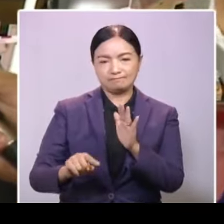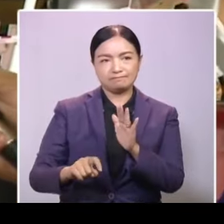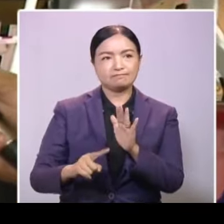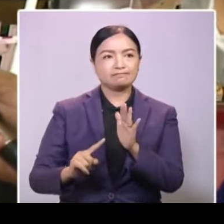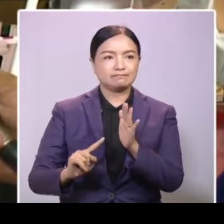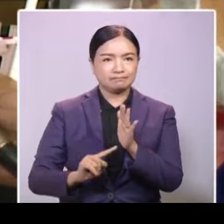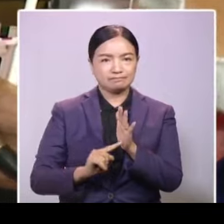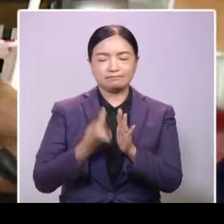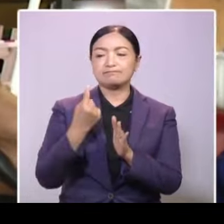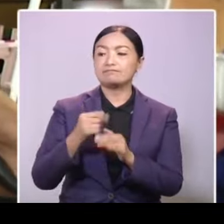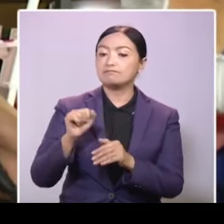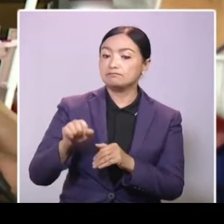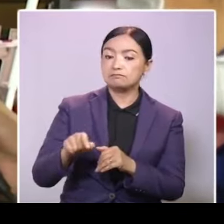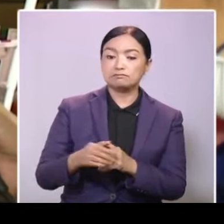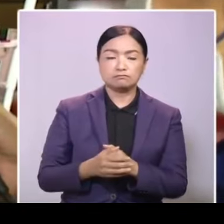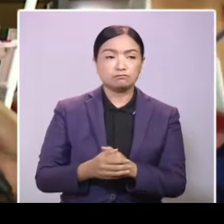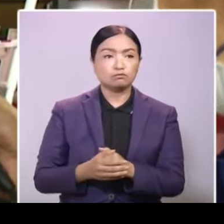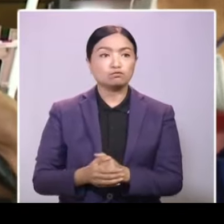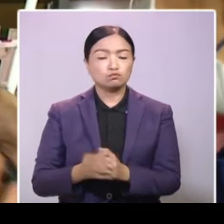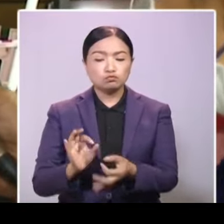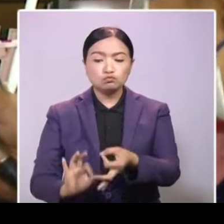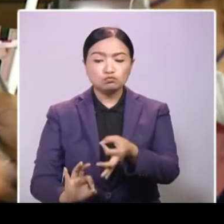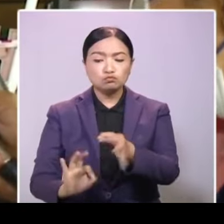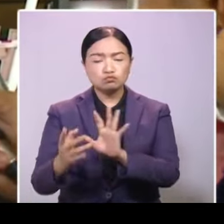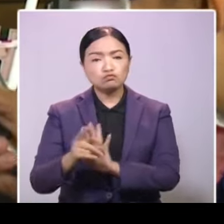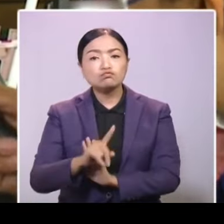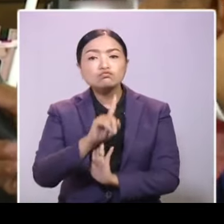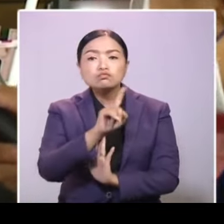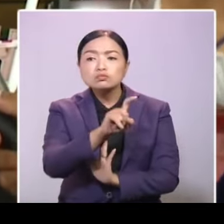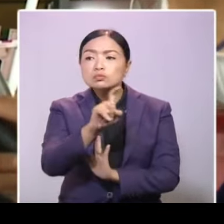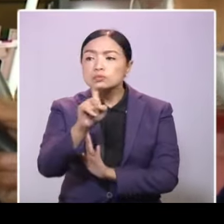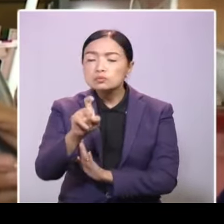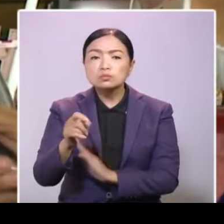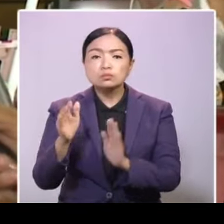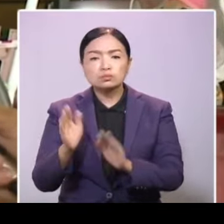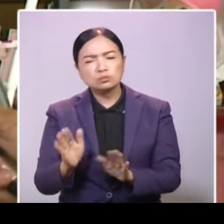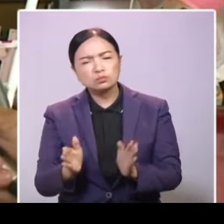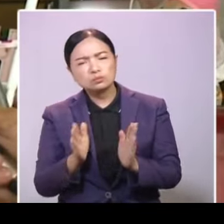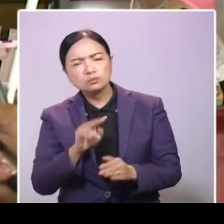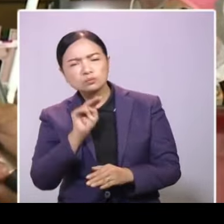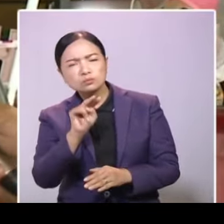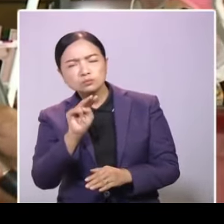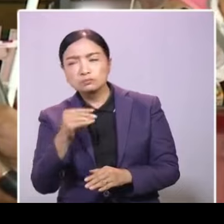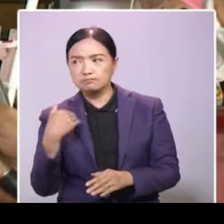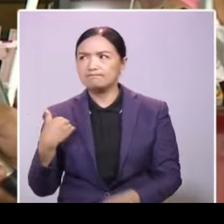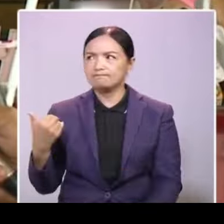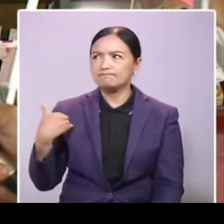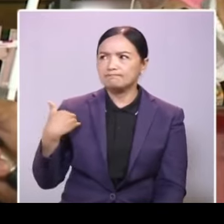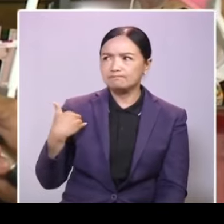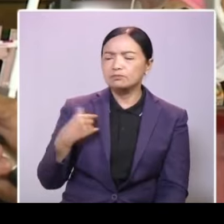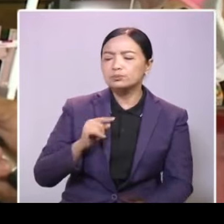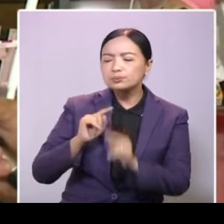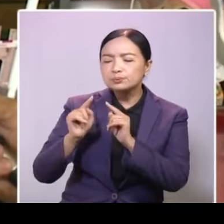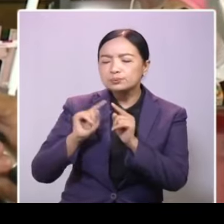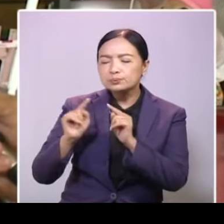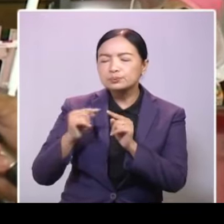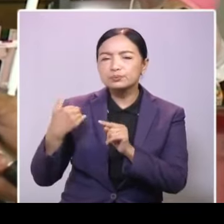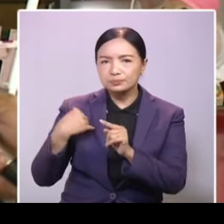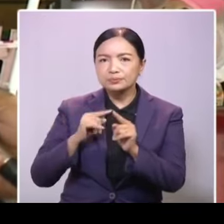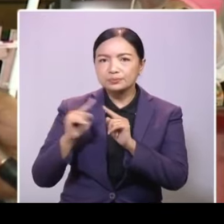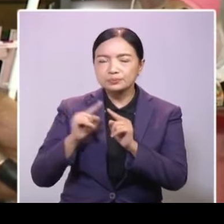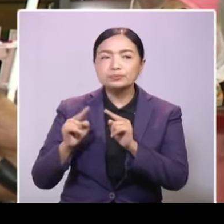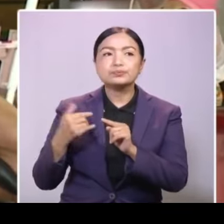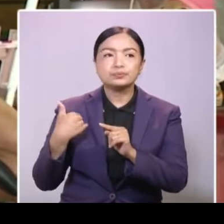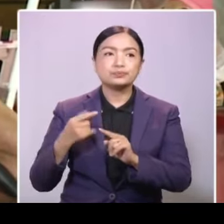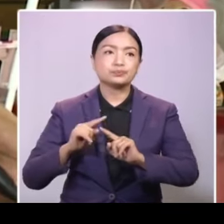ครั้งแรก แล้วช่วงเกิดเหตุได้มีการสอบถามไหมคะว่ามีเจ้าหน้าที่เห็นเหตุการณ์ไหมว่าม ีคุยกันเบื้องต้นค่ะมีคุยกันเบื้